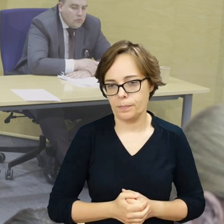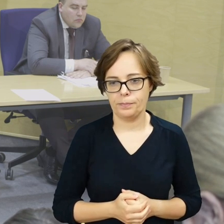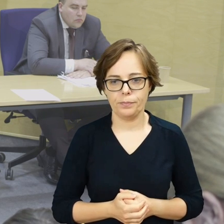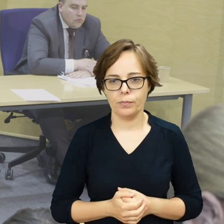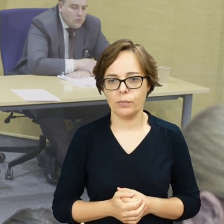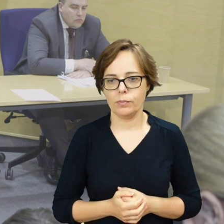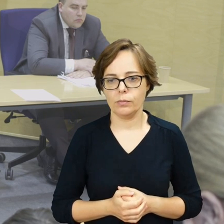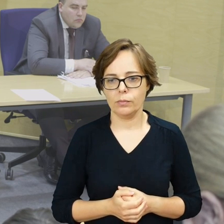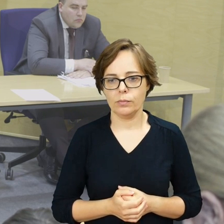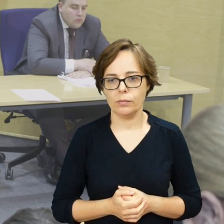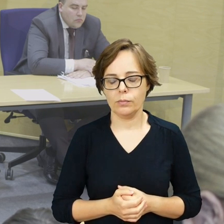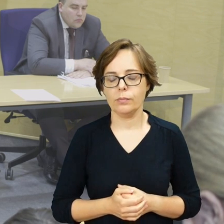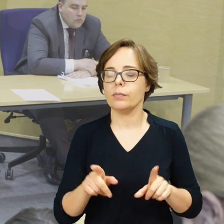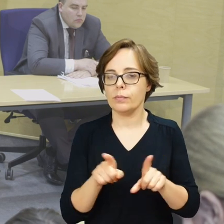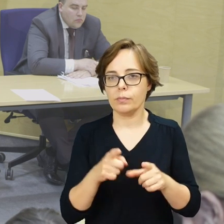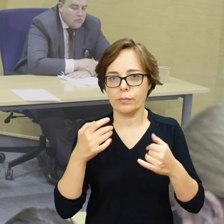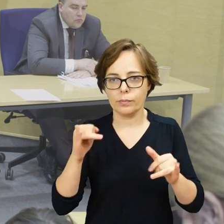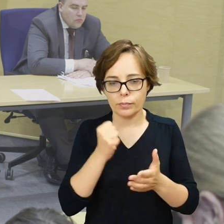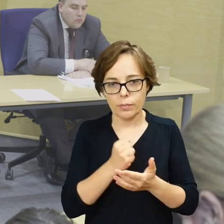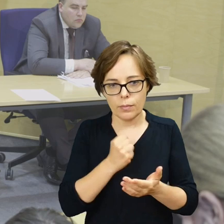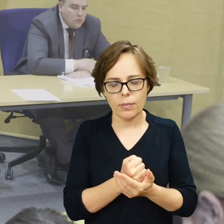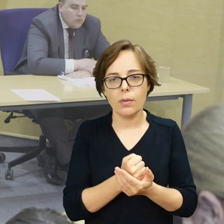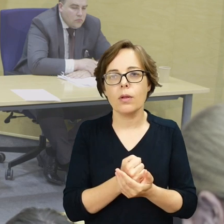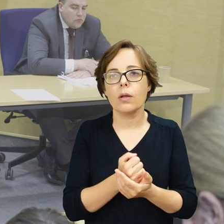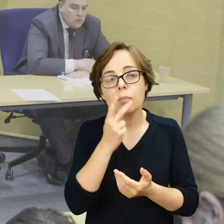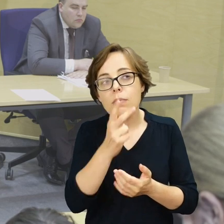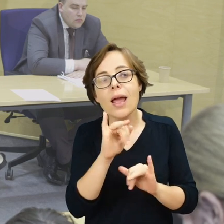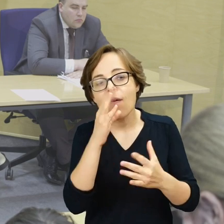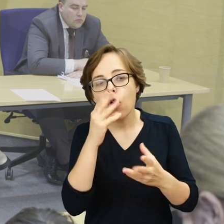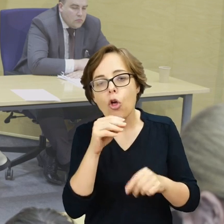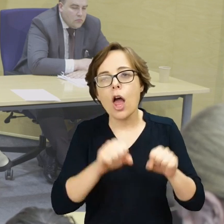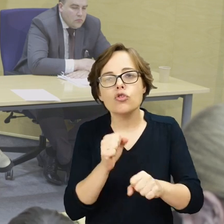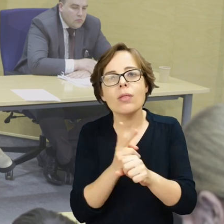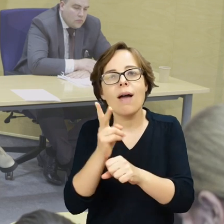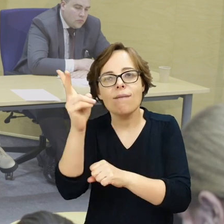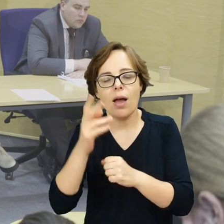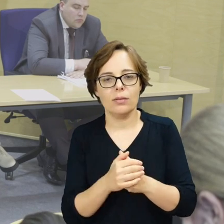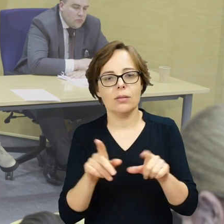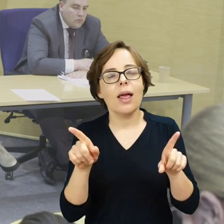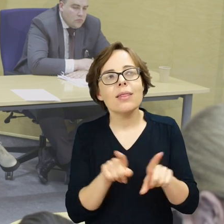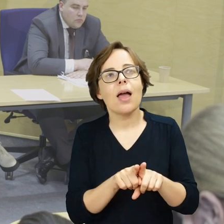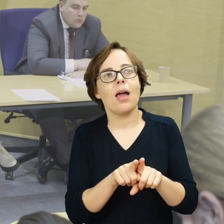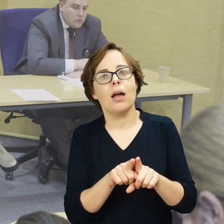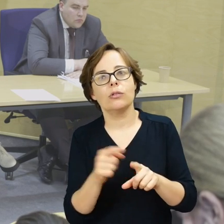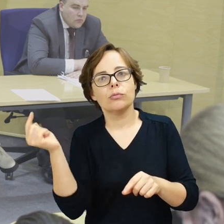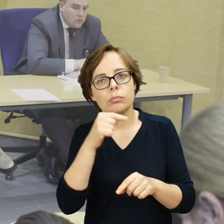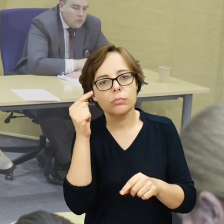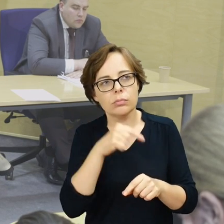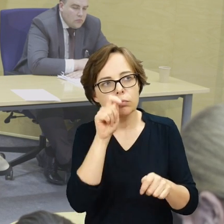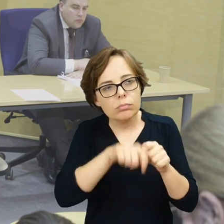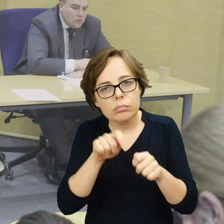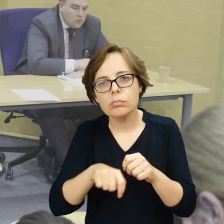Pomijam już takie kwestie jak obserwacja ścieżki awansowej, wizytacja, lustracja działalności orzeczniczej